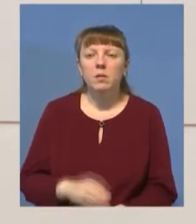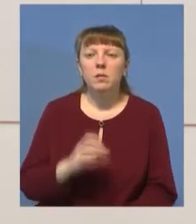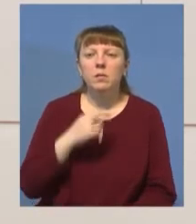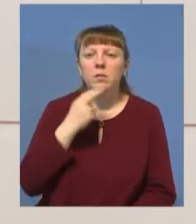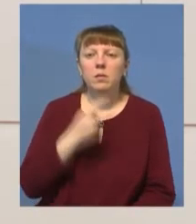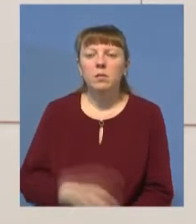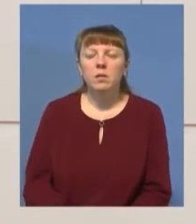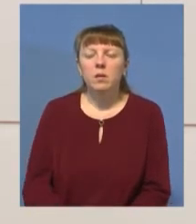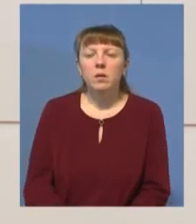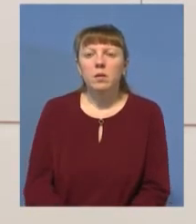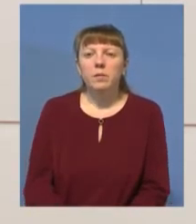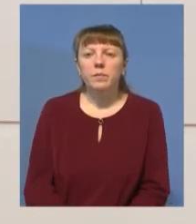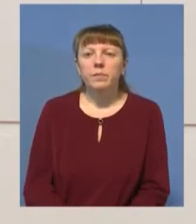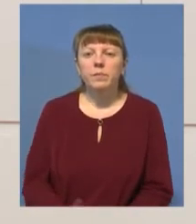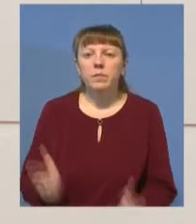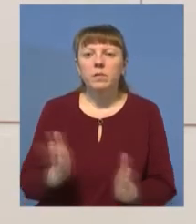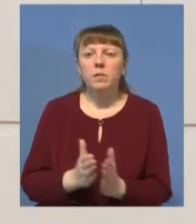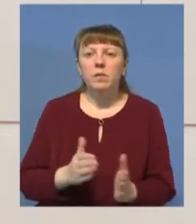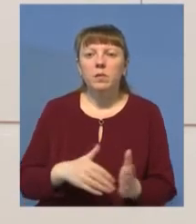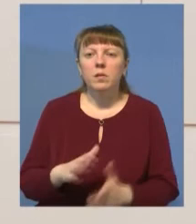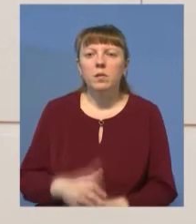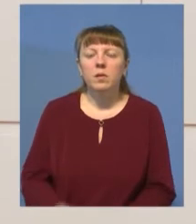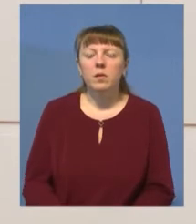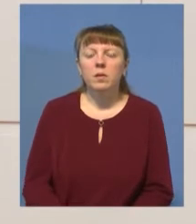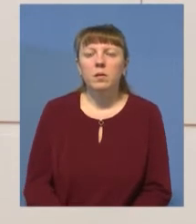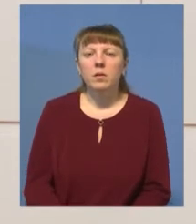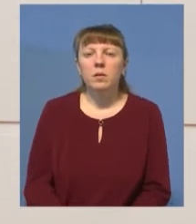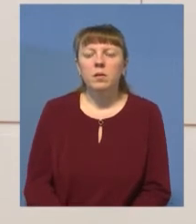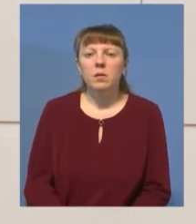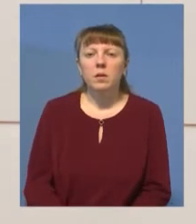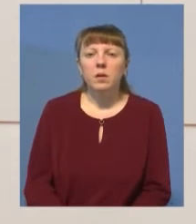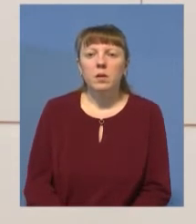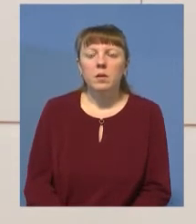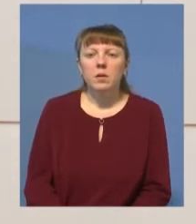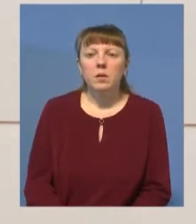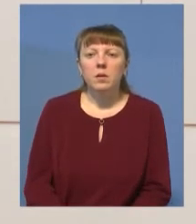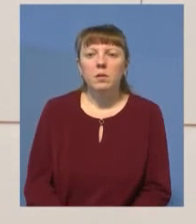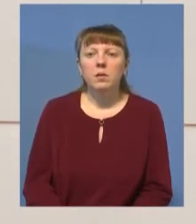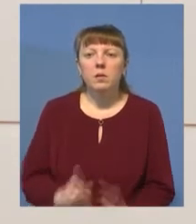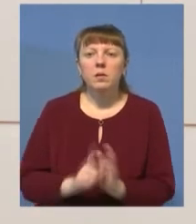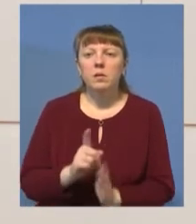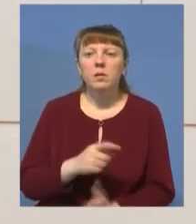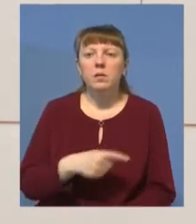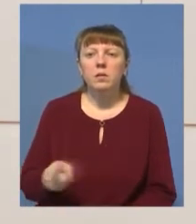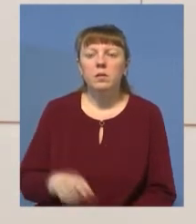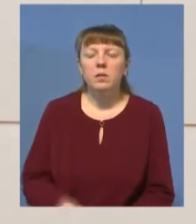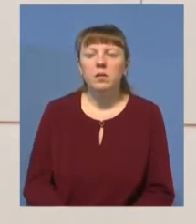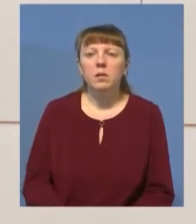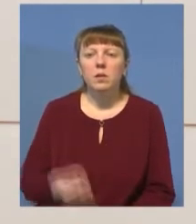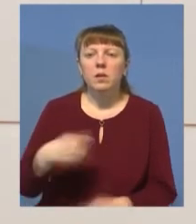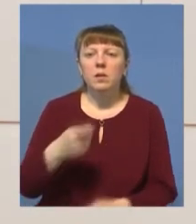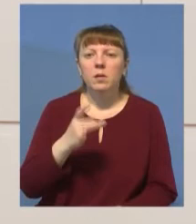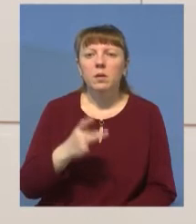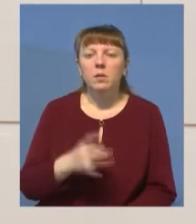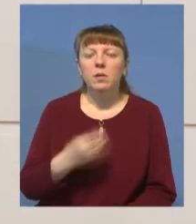усекать, то есть уменьшать. Данный срок как предоставлен, так он должен начинать течь с момента передачи